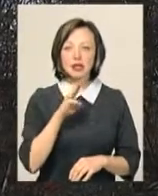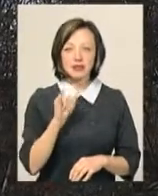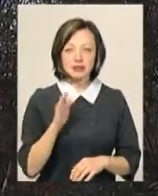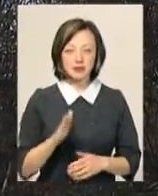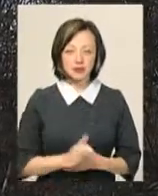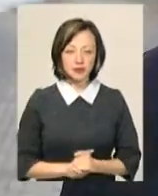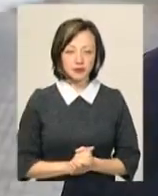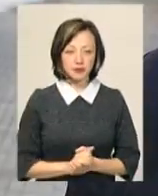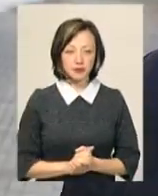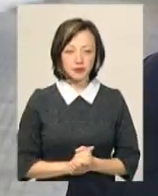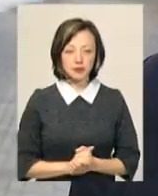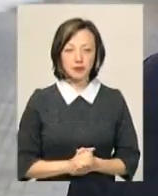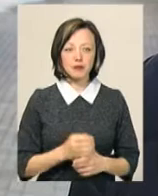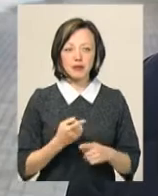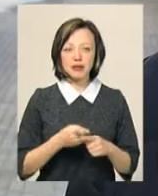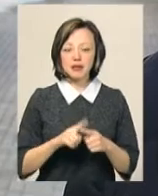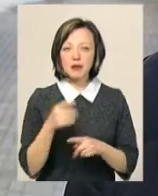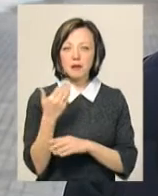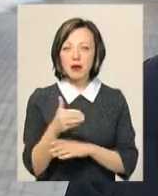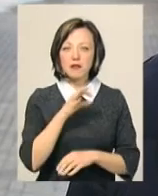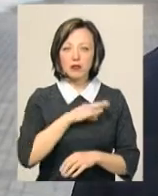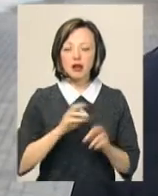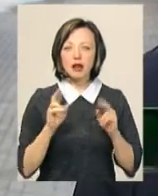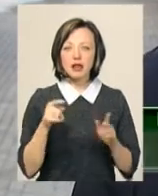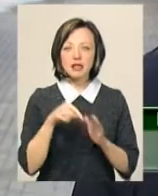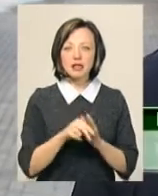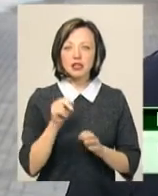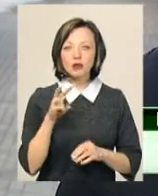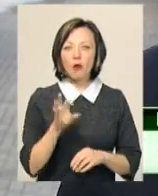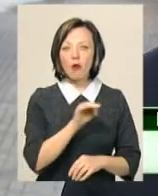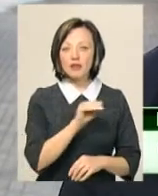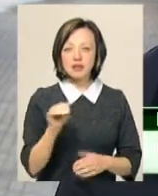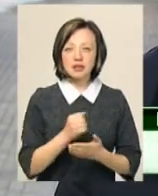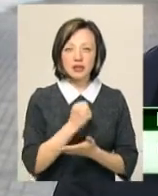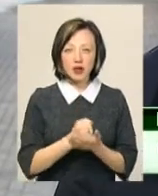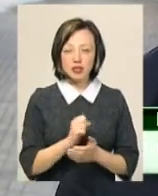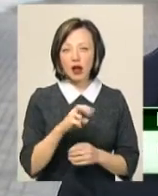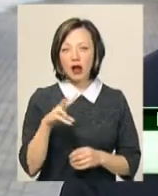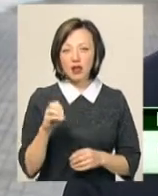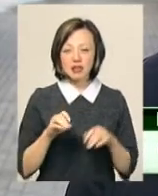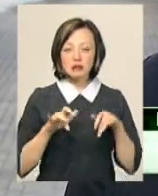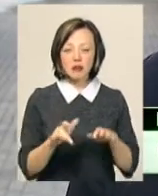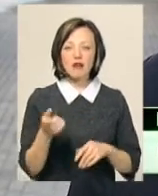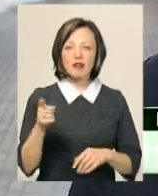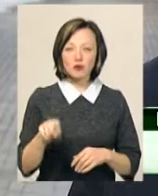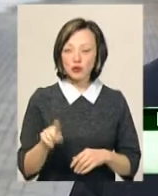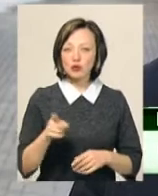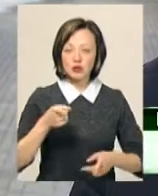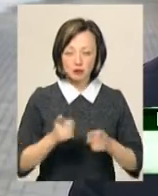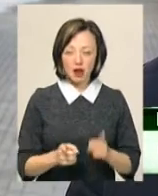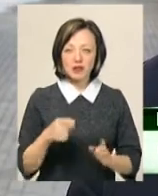Микола Кабачинський. Він використовувався швидше як символ, ніж як офіційний затверджений, але вся справа в тому, що він